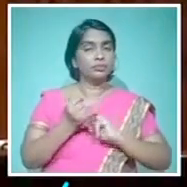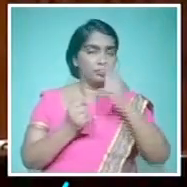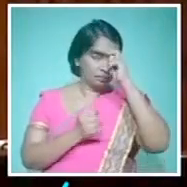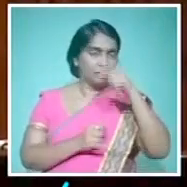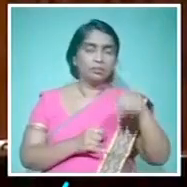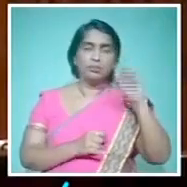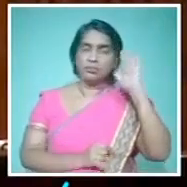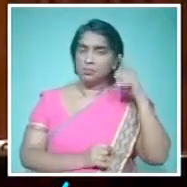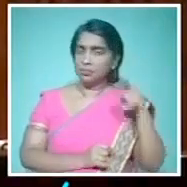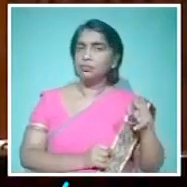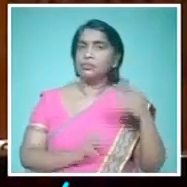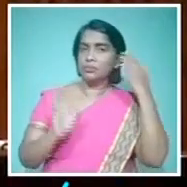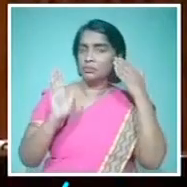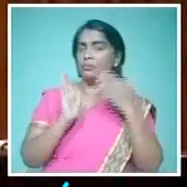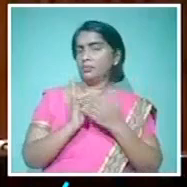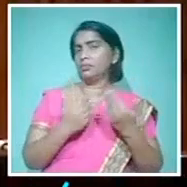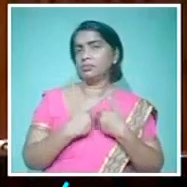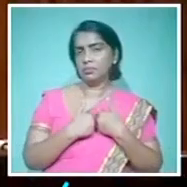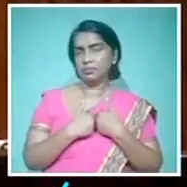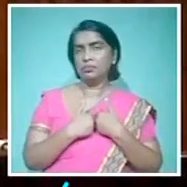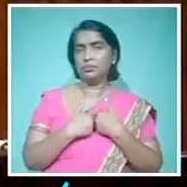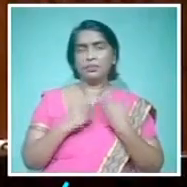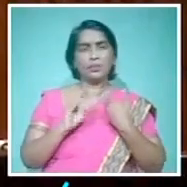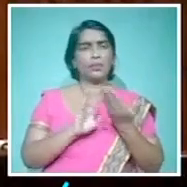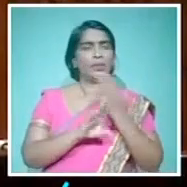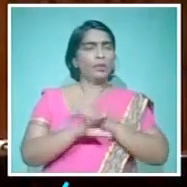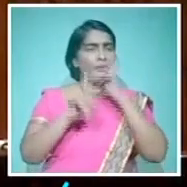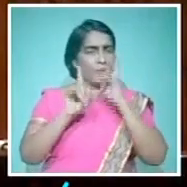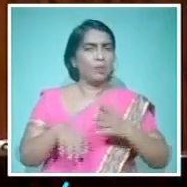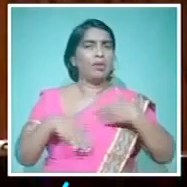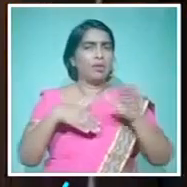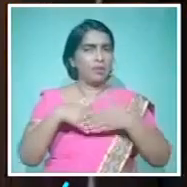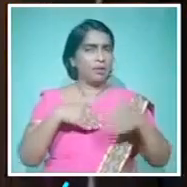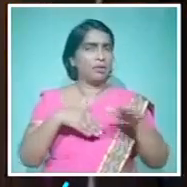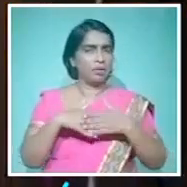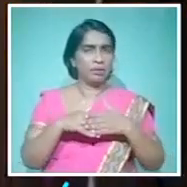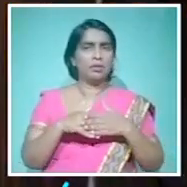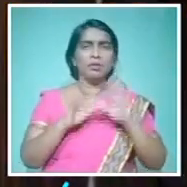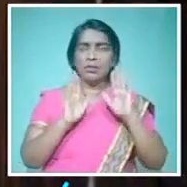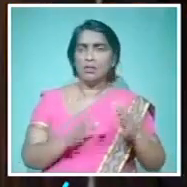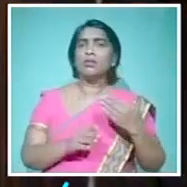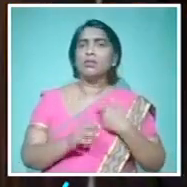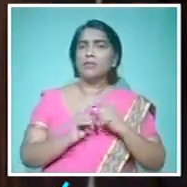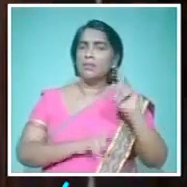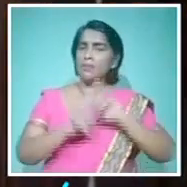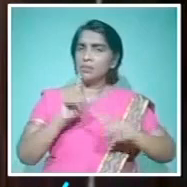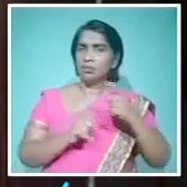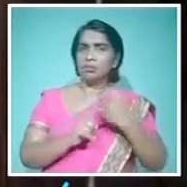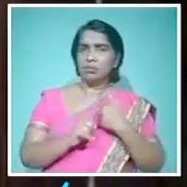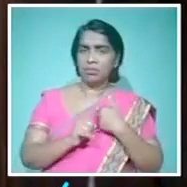प्रियरत्न विशेष मे कारण अभी मीट खालू मे आगे सिद्धि गणावाकुना अब अभी कराने पार्लमेंट